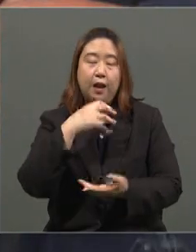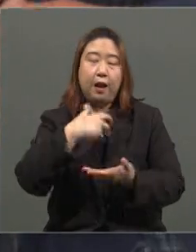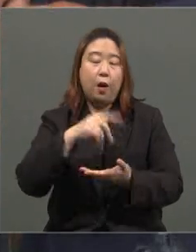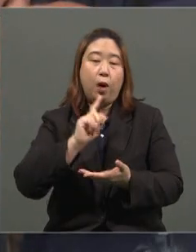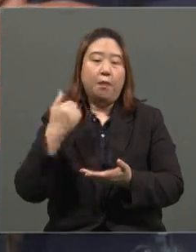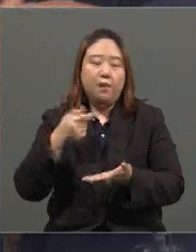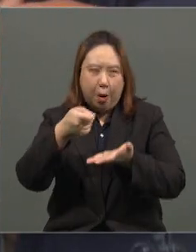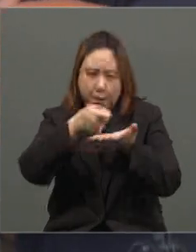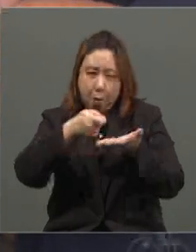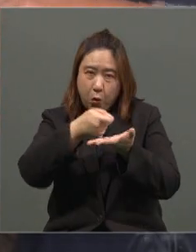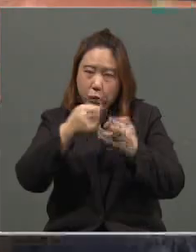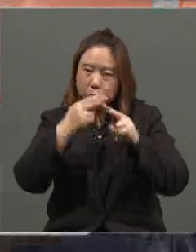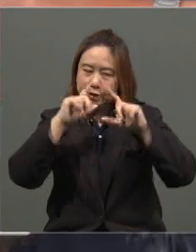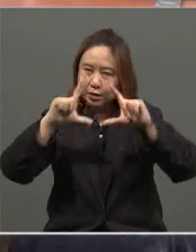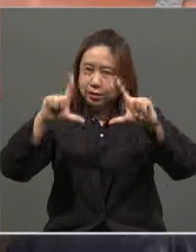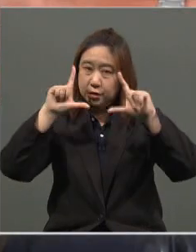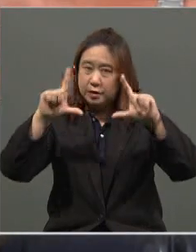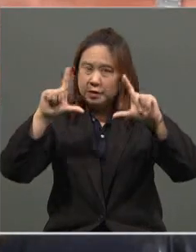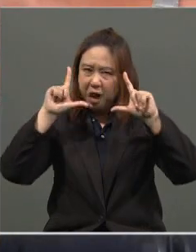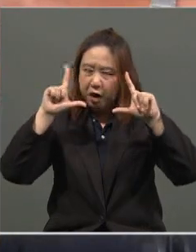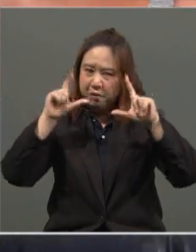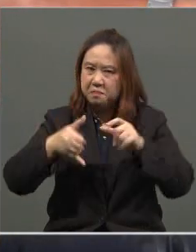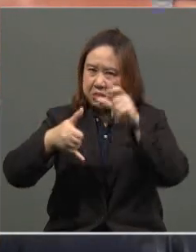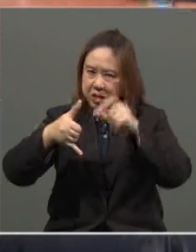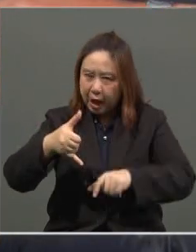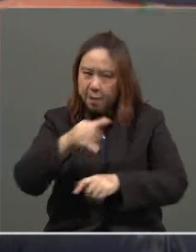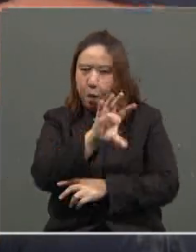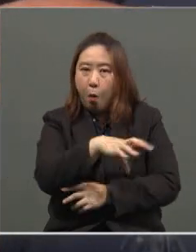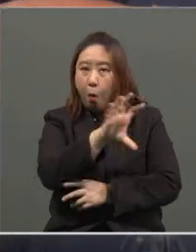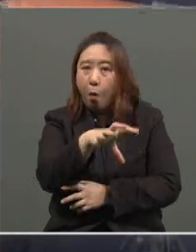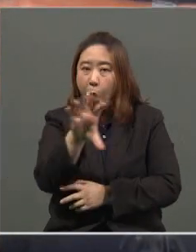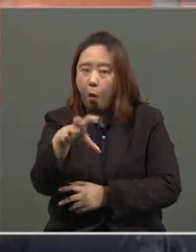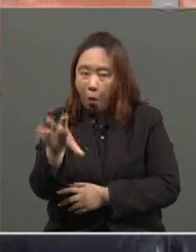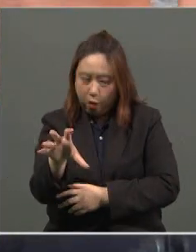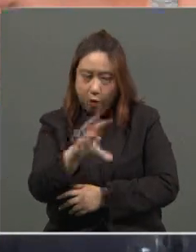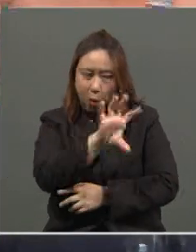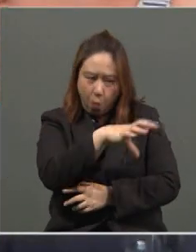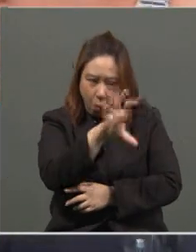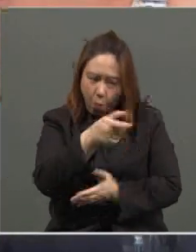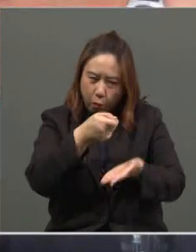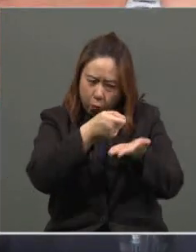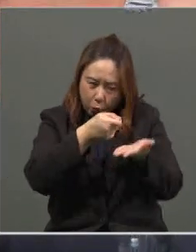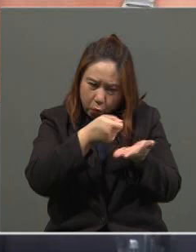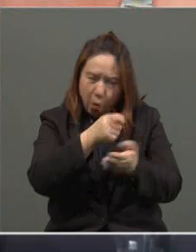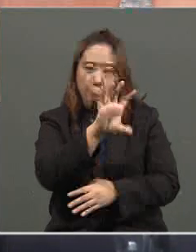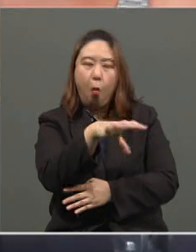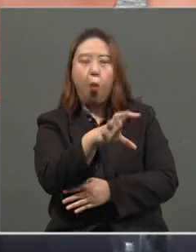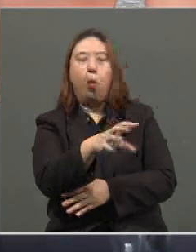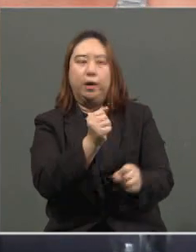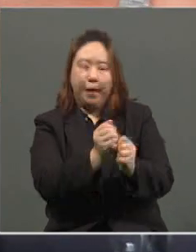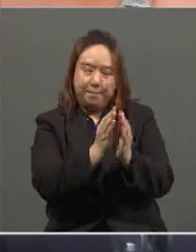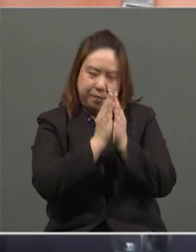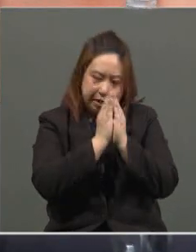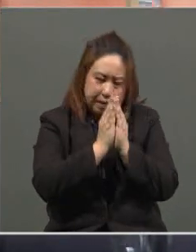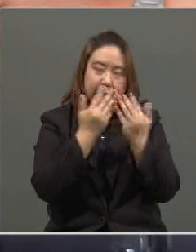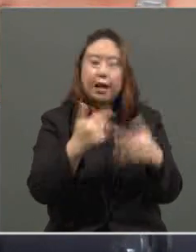หมอดูฮวงจุ้ยชื่อดังที่มีพฤติกรรมหลอกลวงดูดวงหลอกให้ทำพิธีและซื้อวัตถุมงคลแล้วไม่ได้รับ